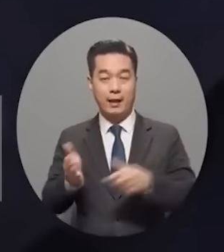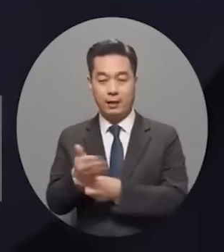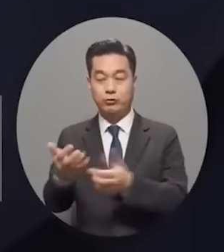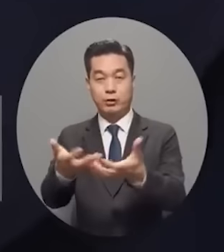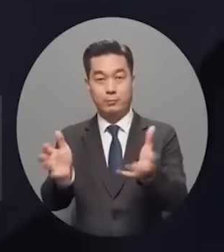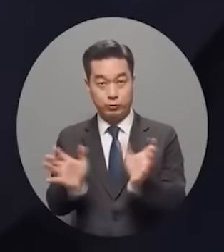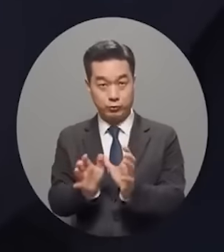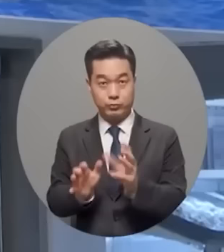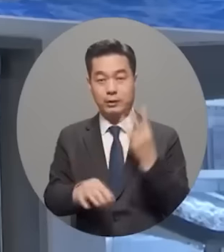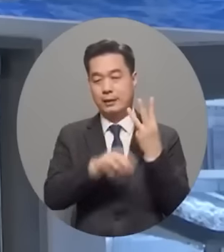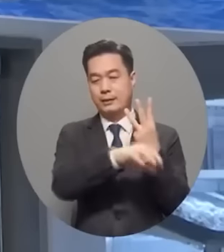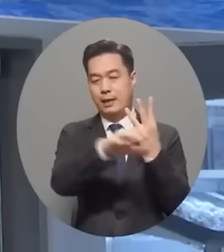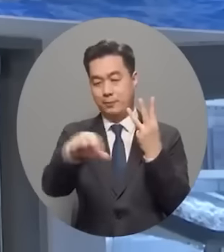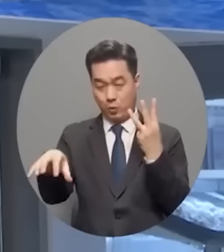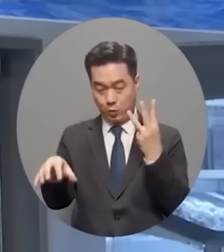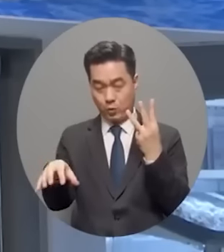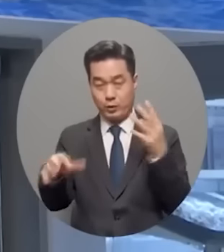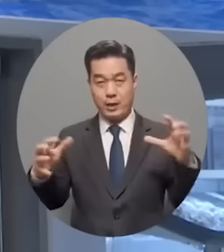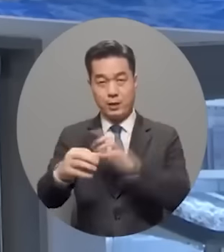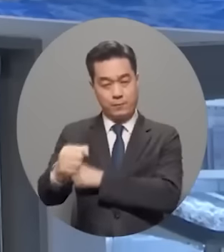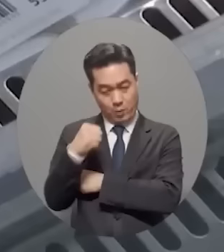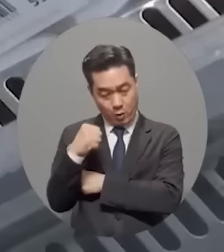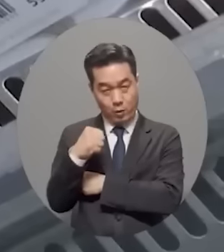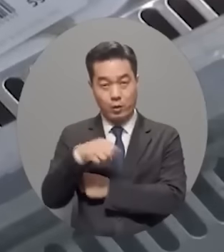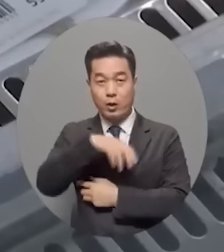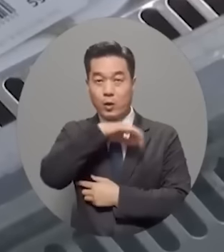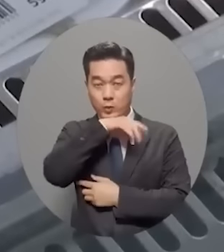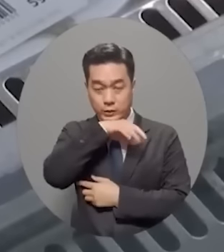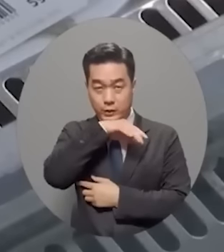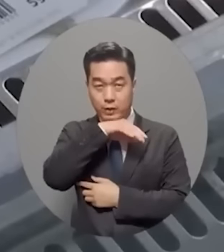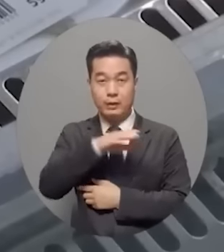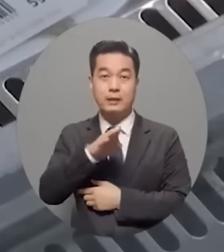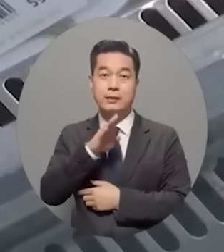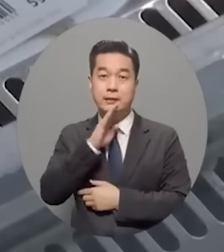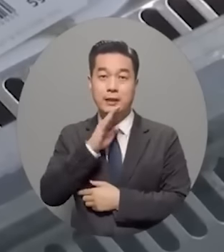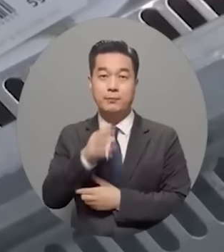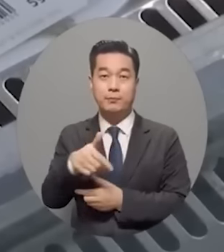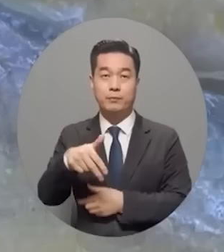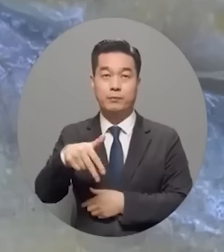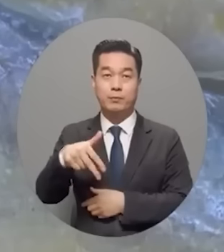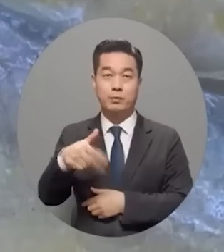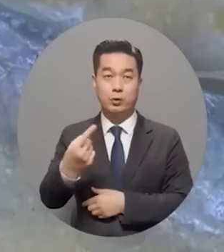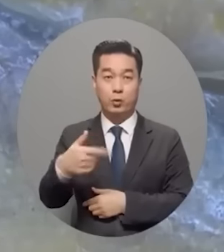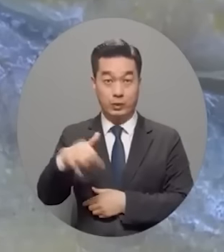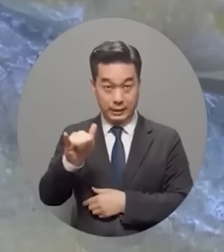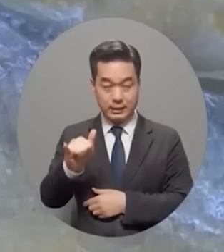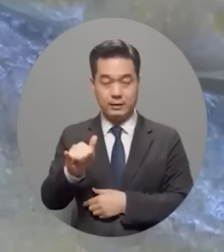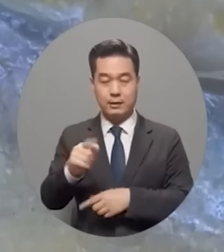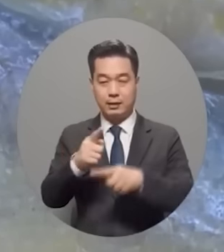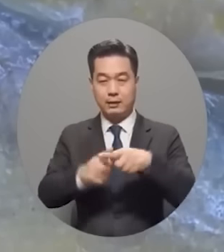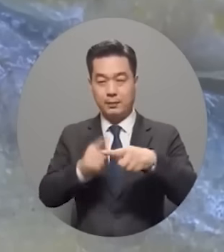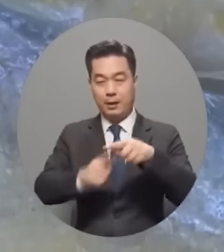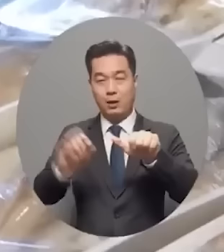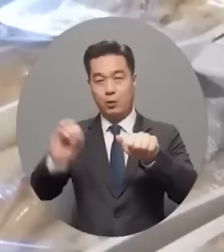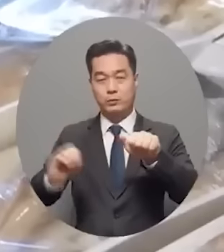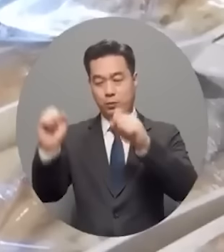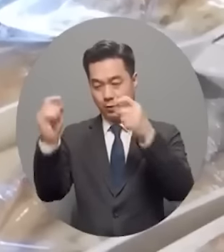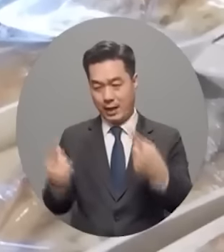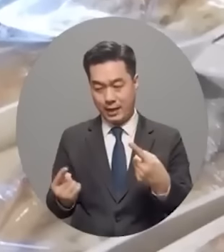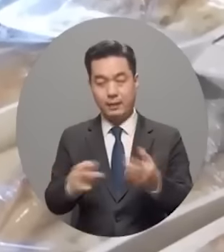오는 22일까지 오징어와 참조기 등의 수산물을 최고 반값까지 할인해 판매합니다. MBC